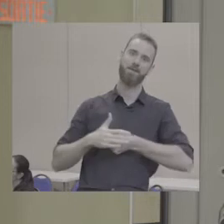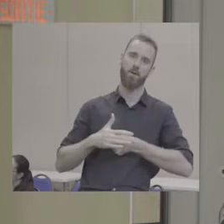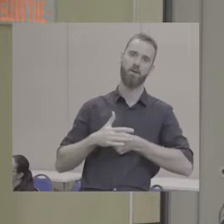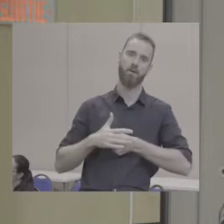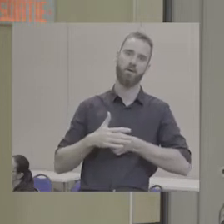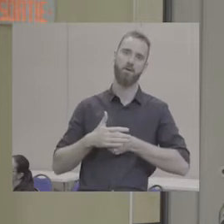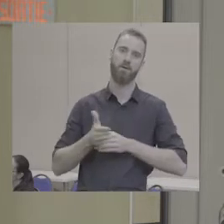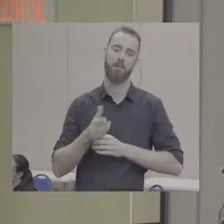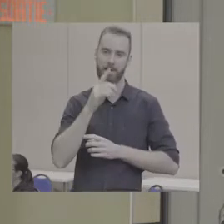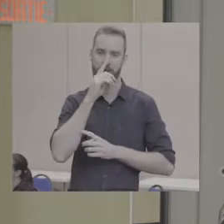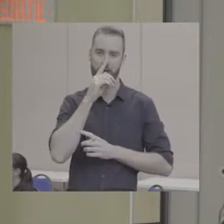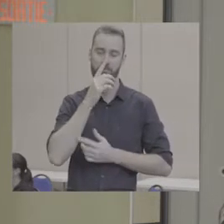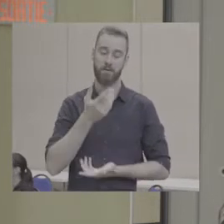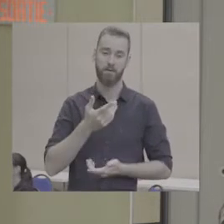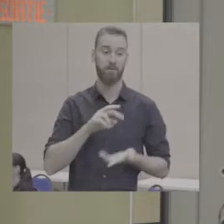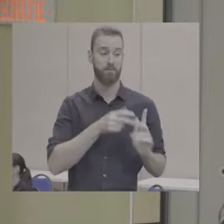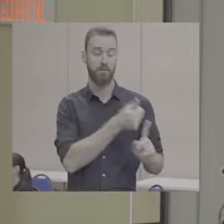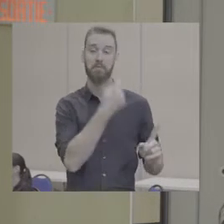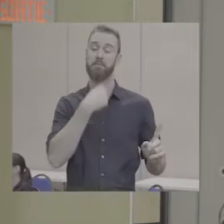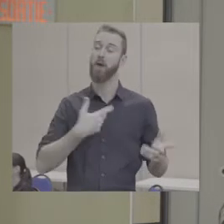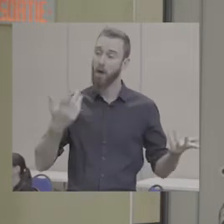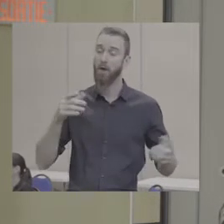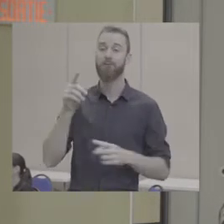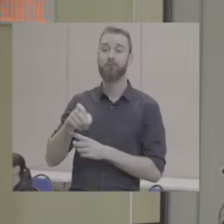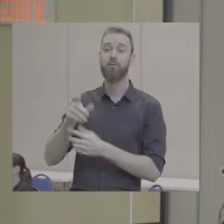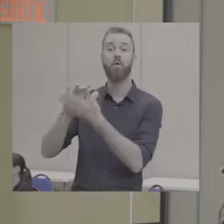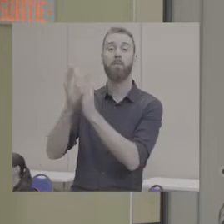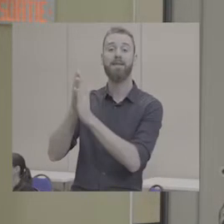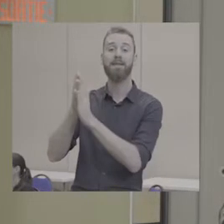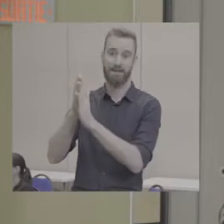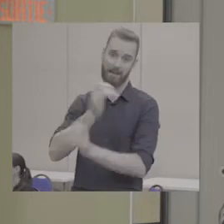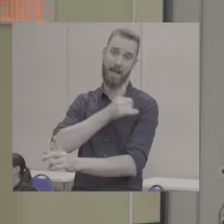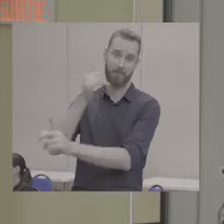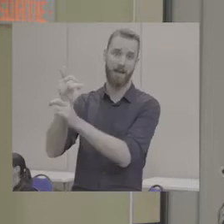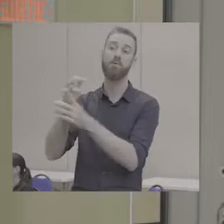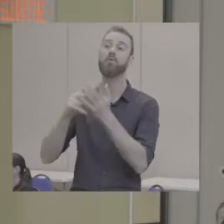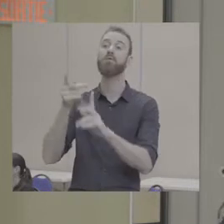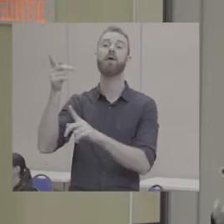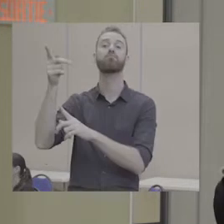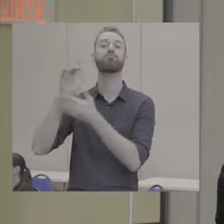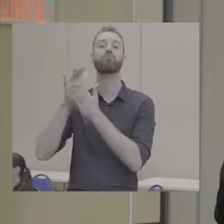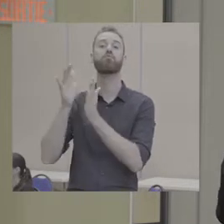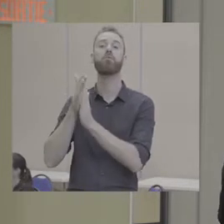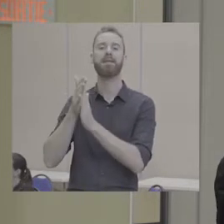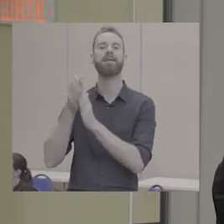Mais là, il faudrait appeler la compagnie pour qu'elle vienne, la compagnie qui a fabriqué